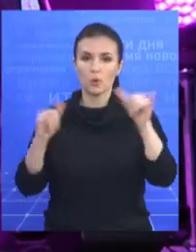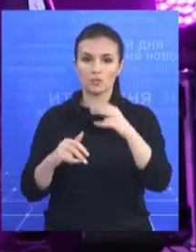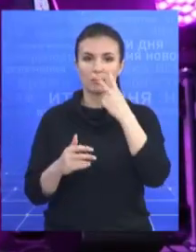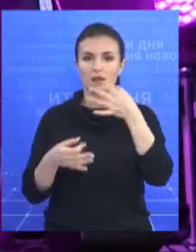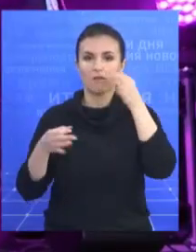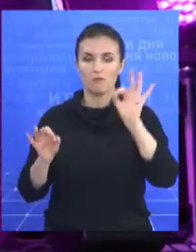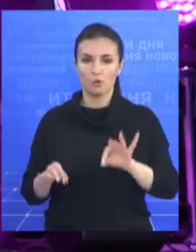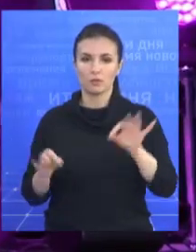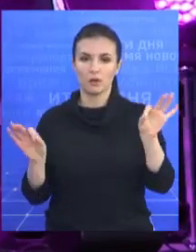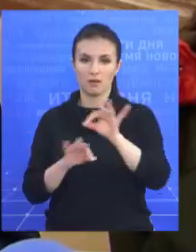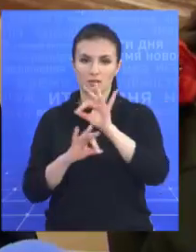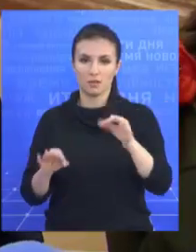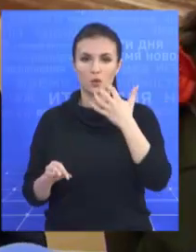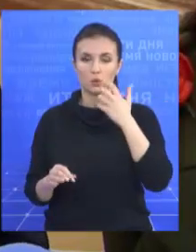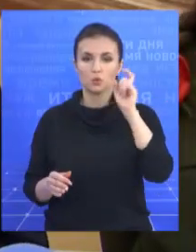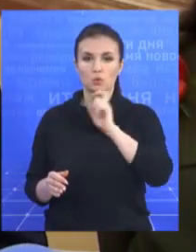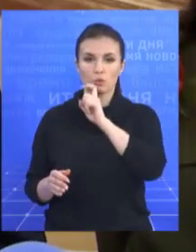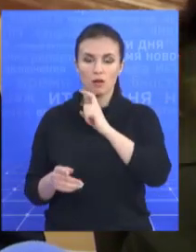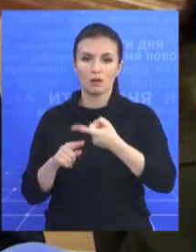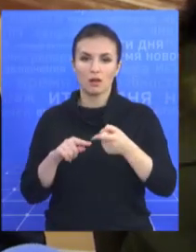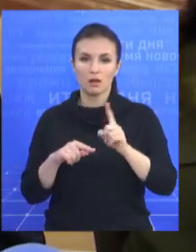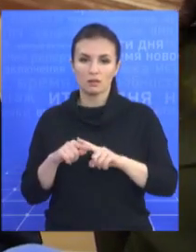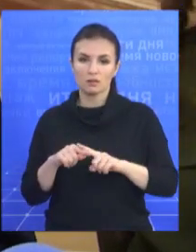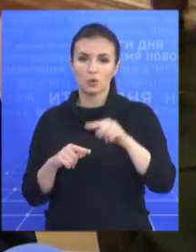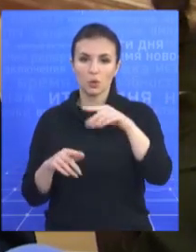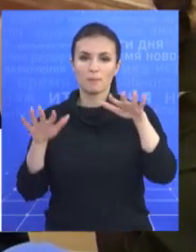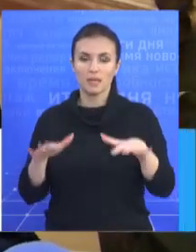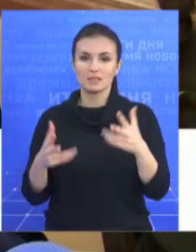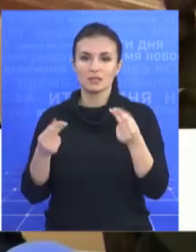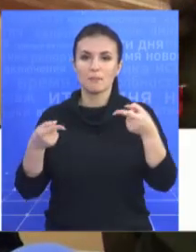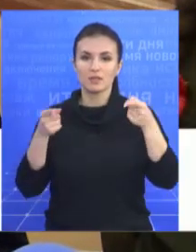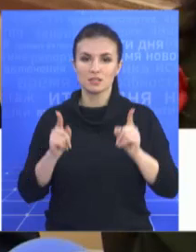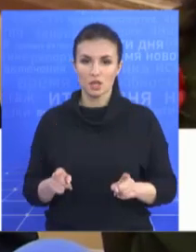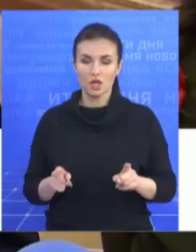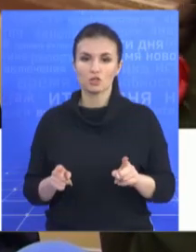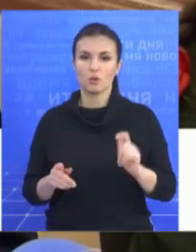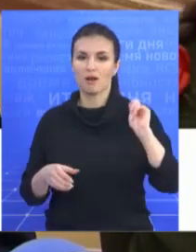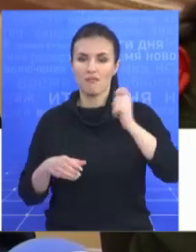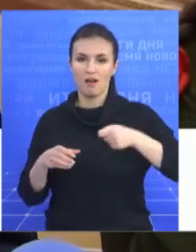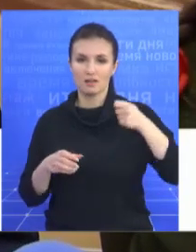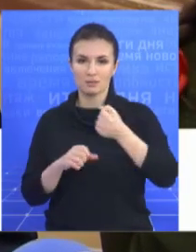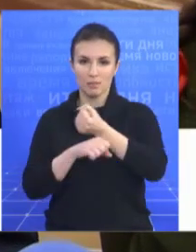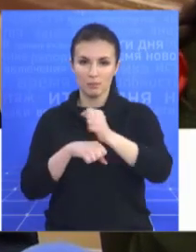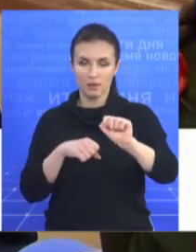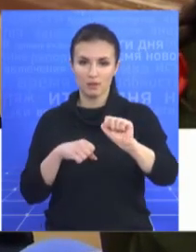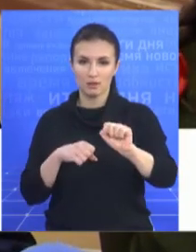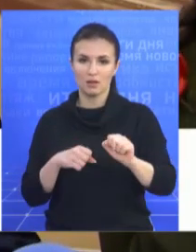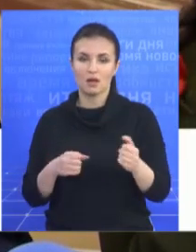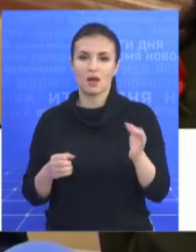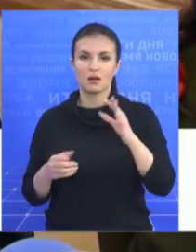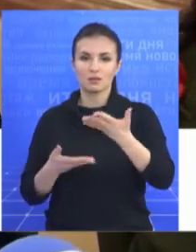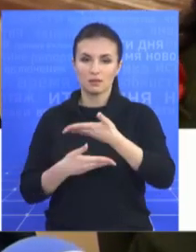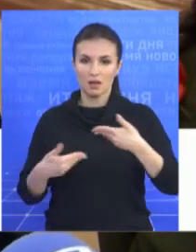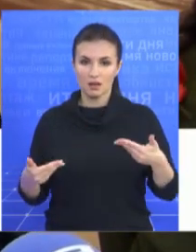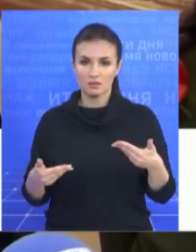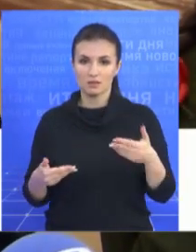комфортом посмотреть концерт. Южный Урал – это то место, где по-настоящему ковалась победа. От